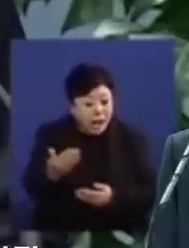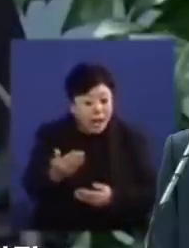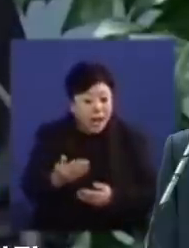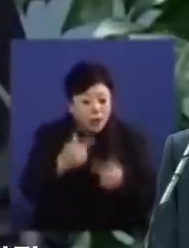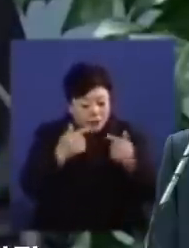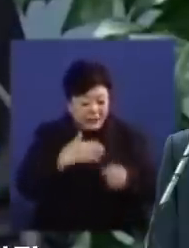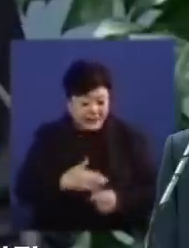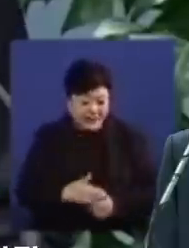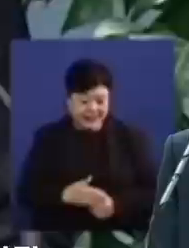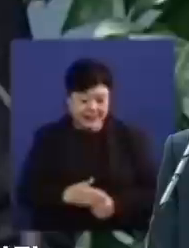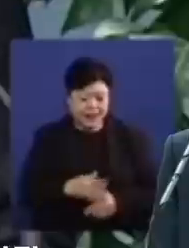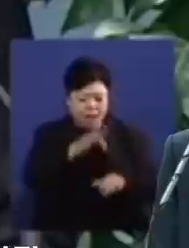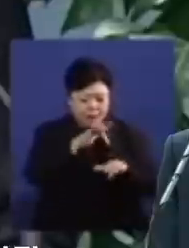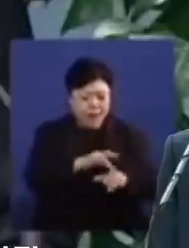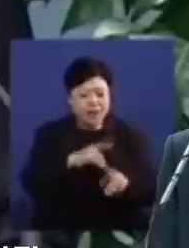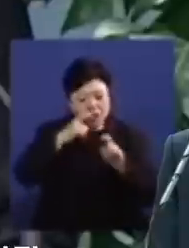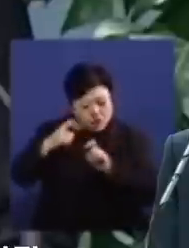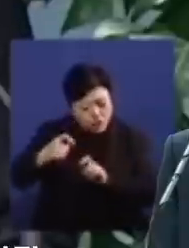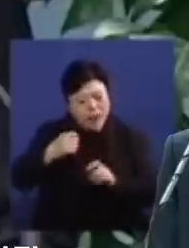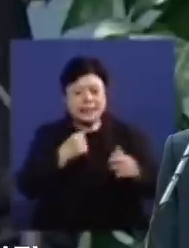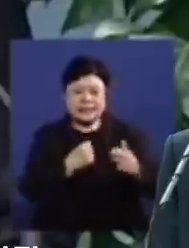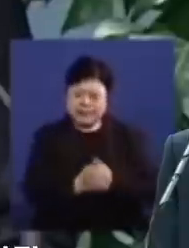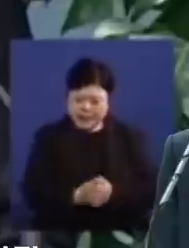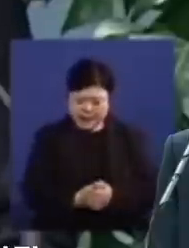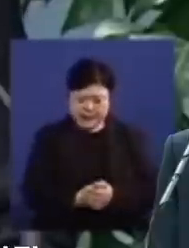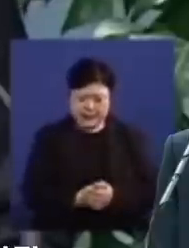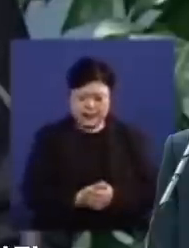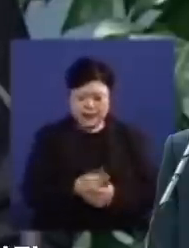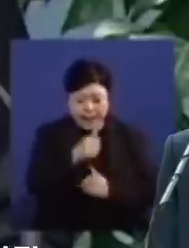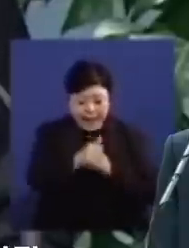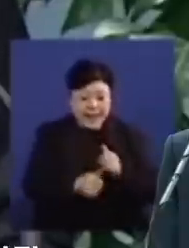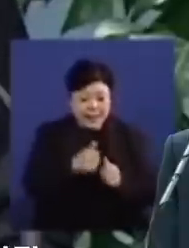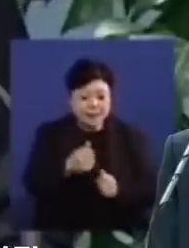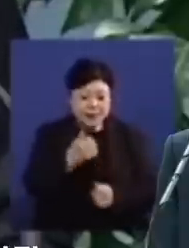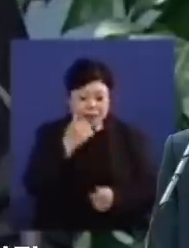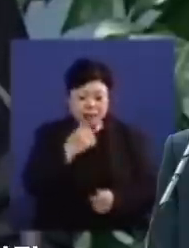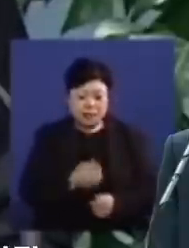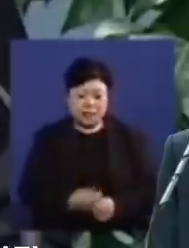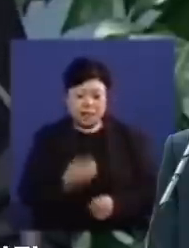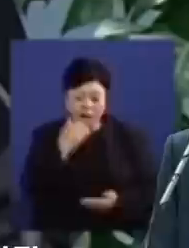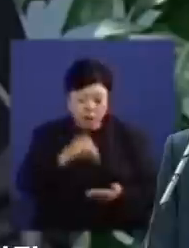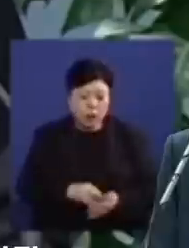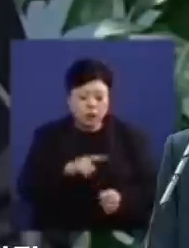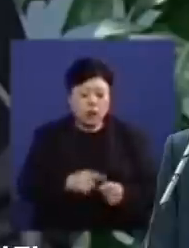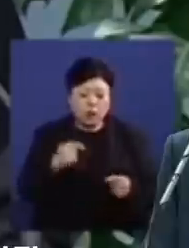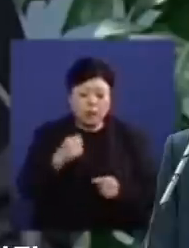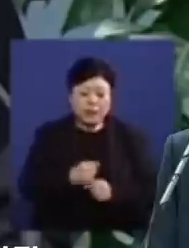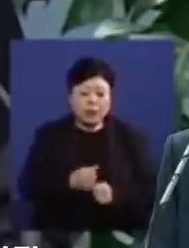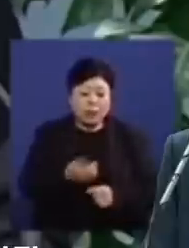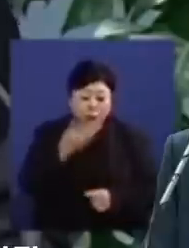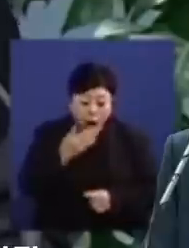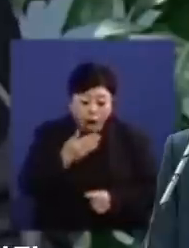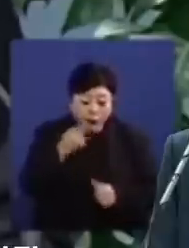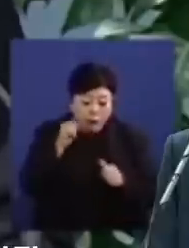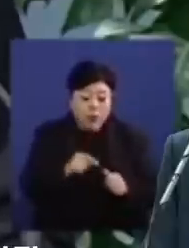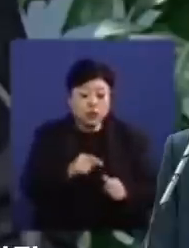것입니다. 마귀가 와서 꾀했단 말입니다. 하나님이 돌을 떡덩이로 만들어 먹으라 그래서